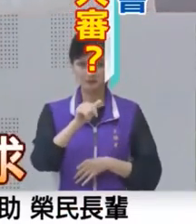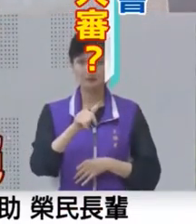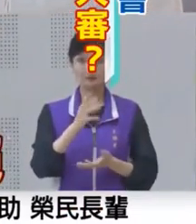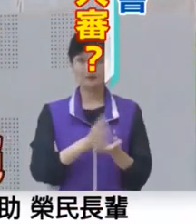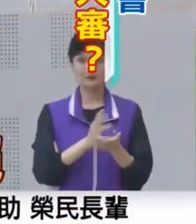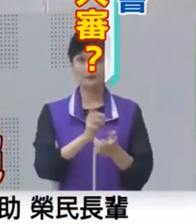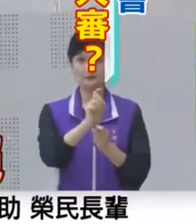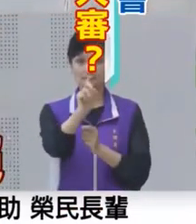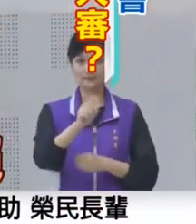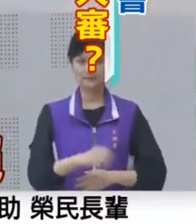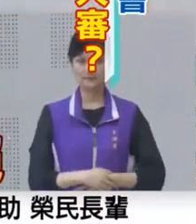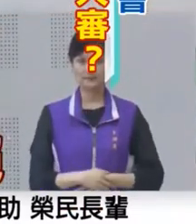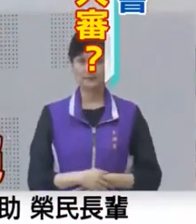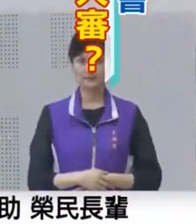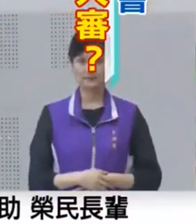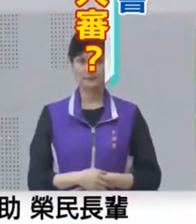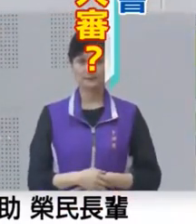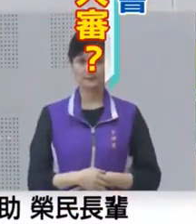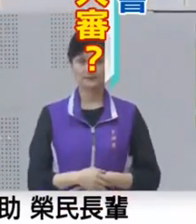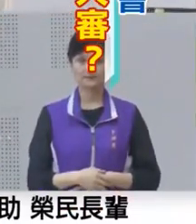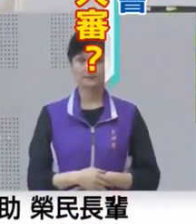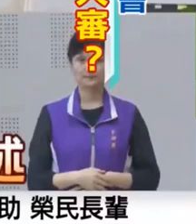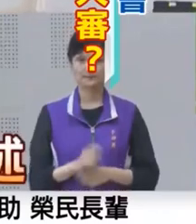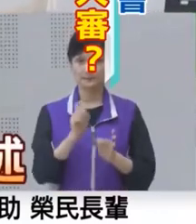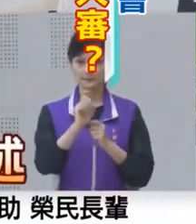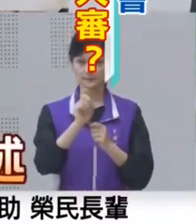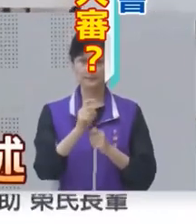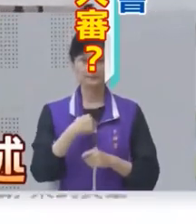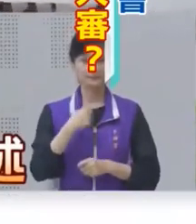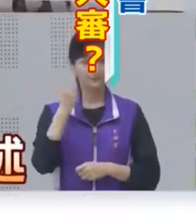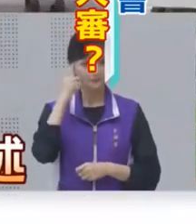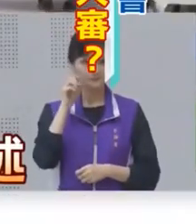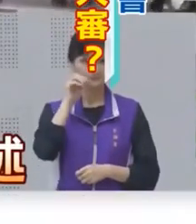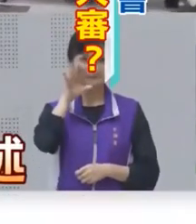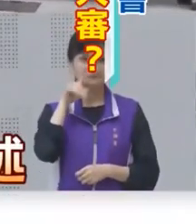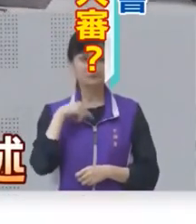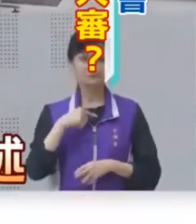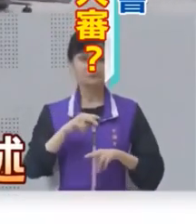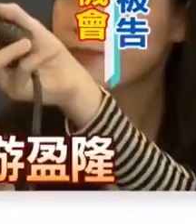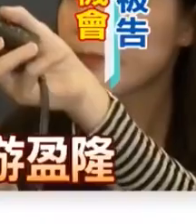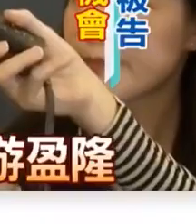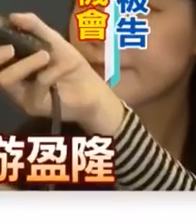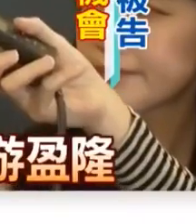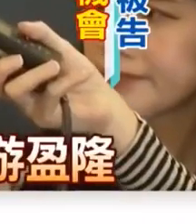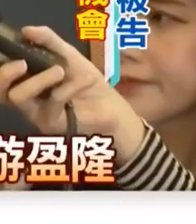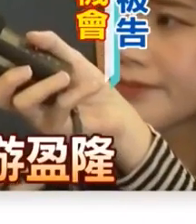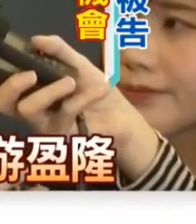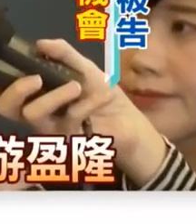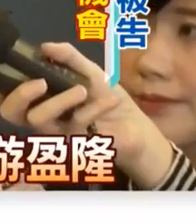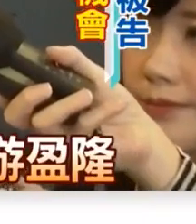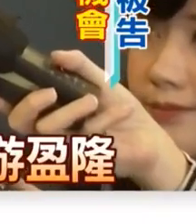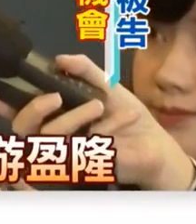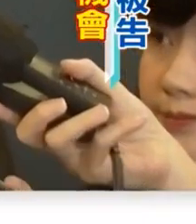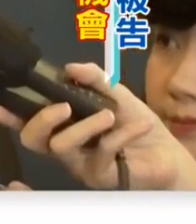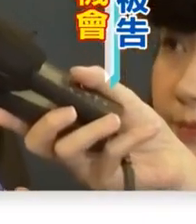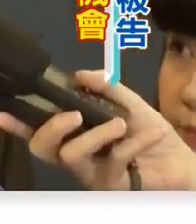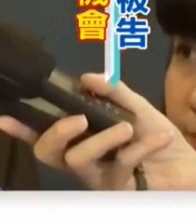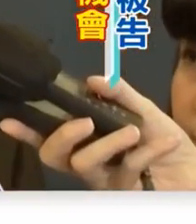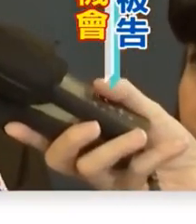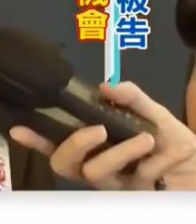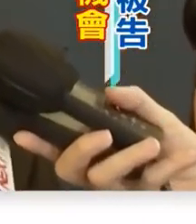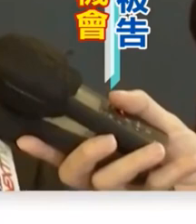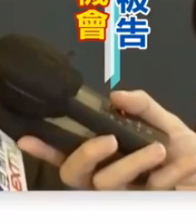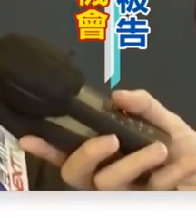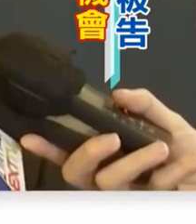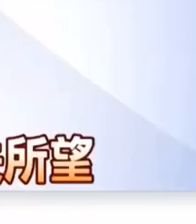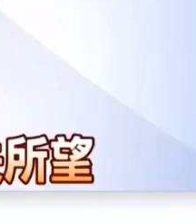出的要求不断被主持方回绝，处处受限制，要中天怎么完整陈述？台湾民意基金会董事长游盈龙脸